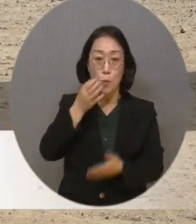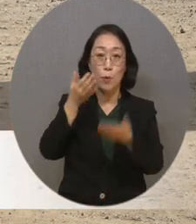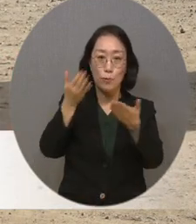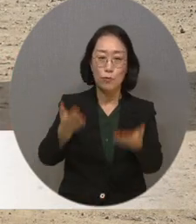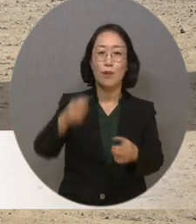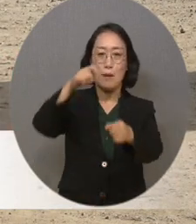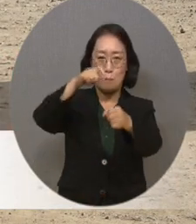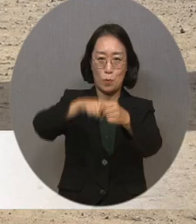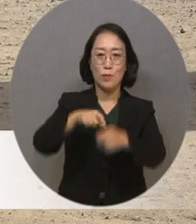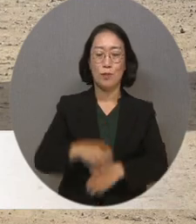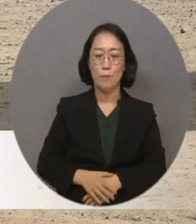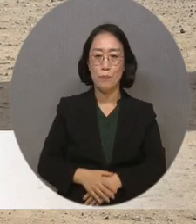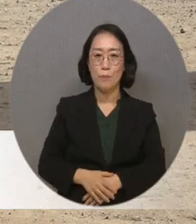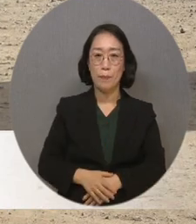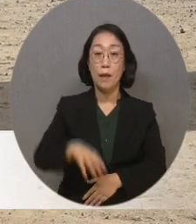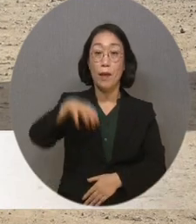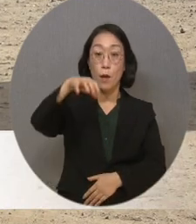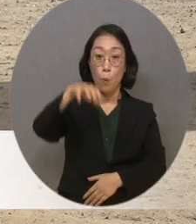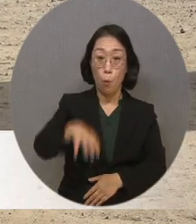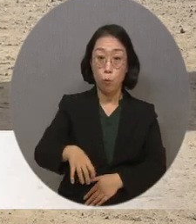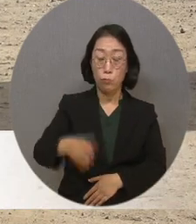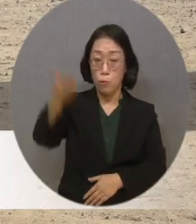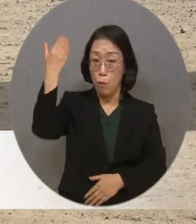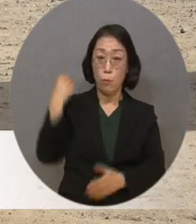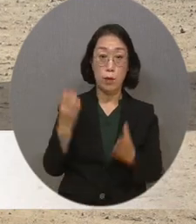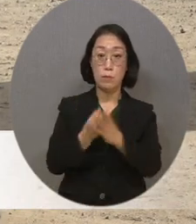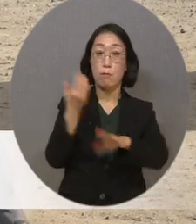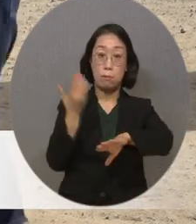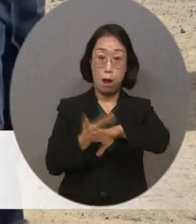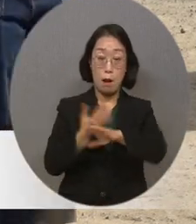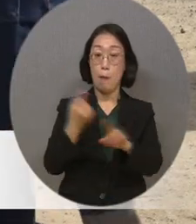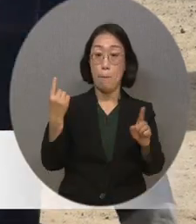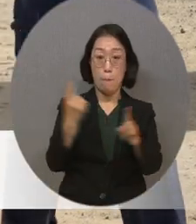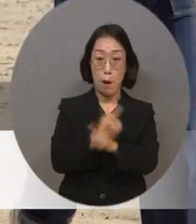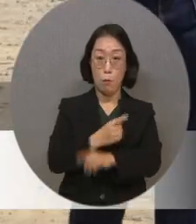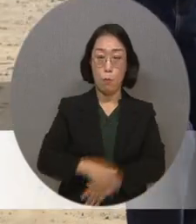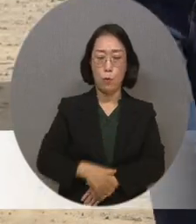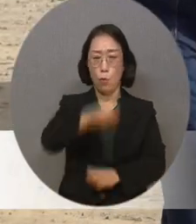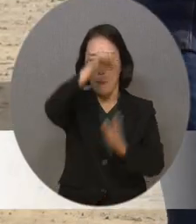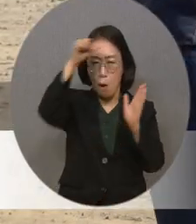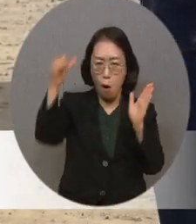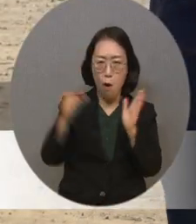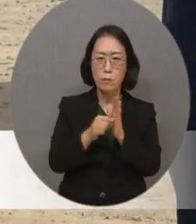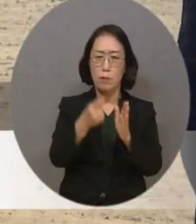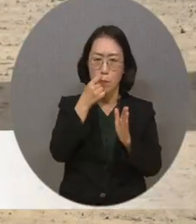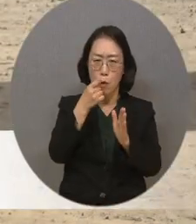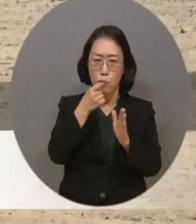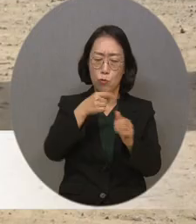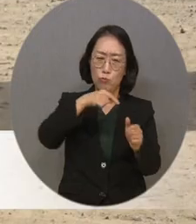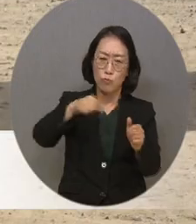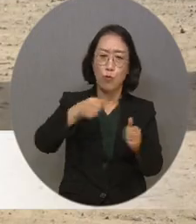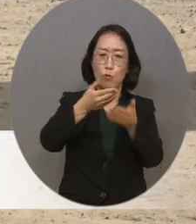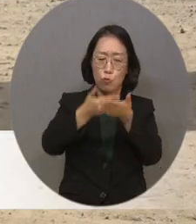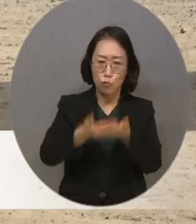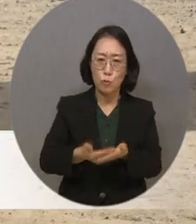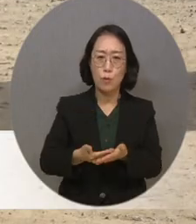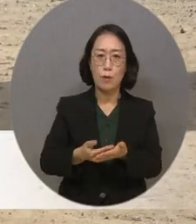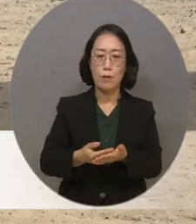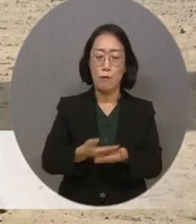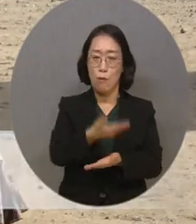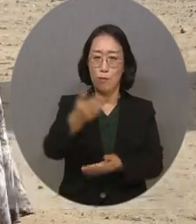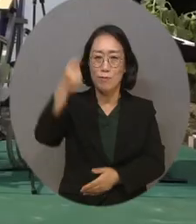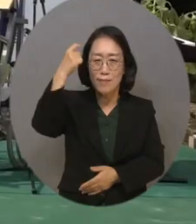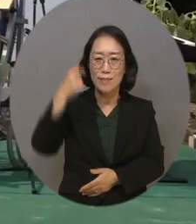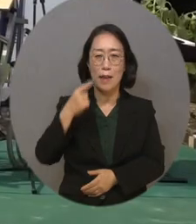합니다. 이런 장소의 그런 재생의 의미, 그다음에 평생학습이 갖고 있는 여러 가지 의미들을 한번 마켓해 보시면 좋을